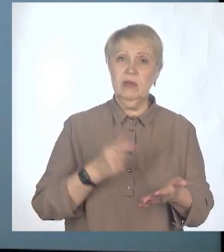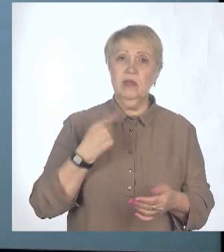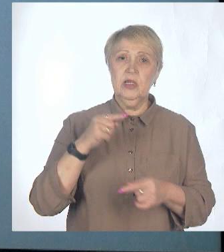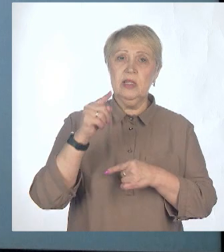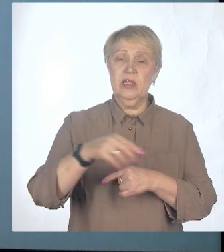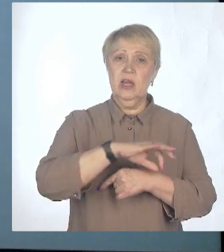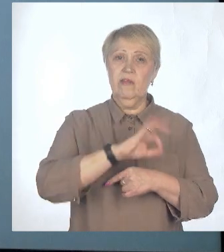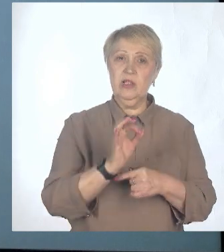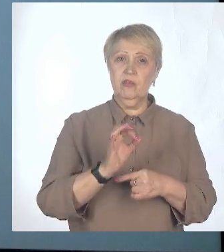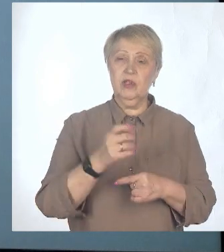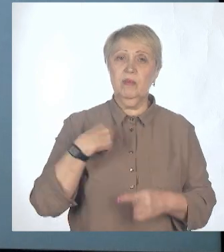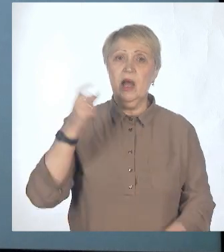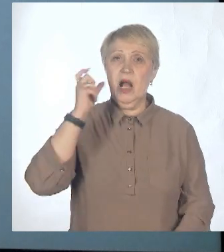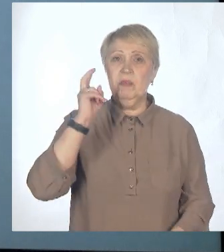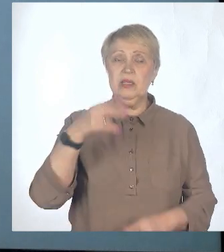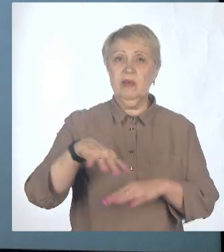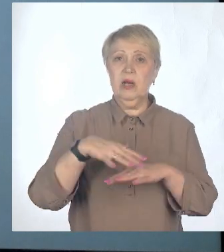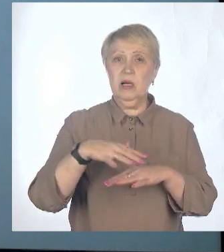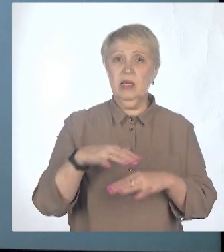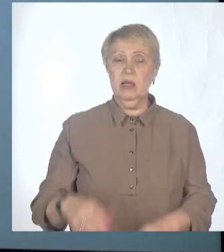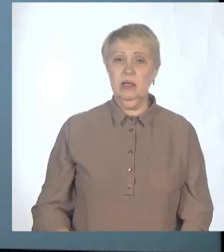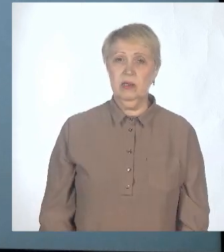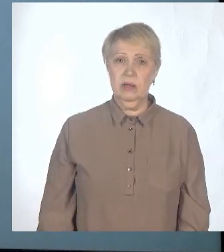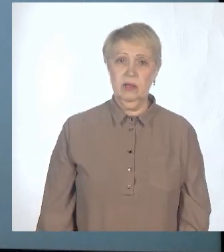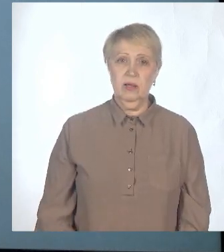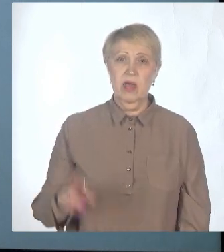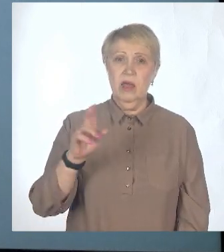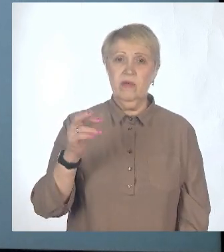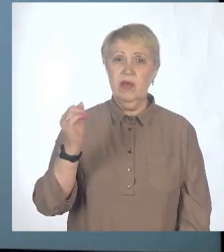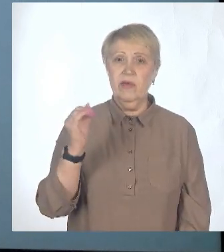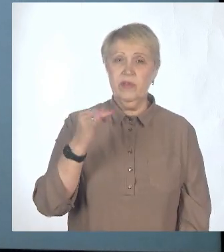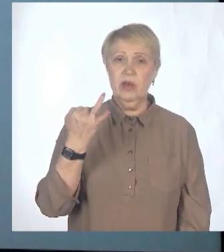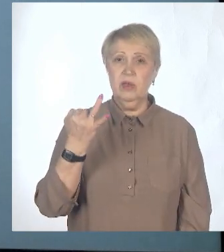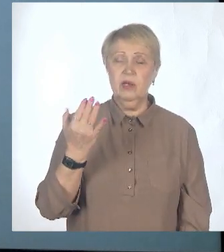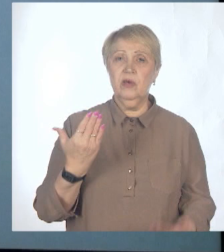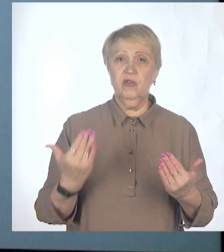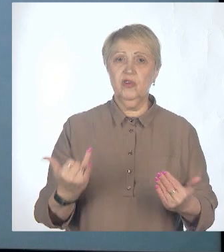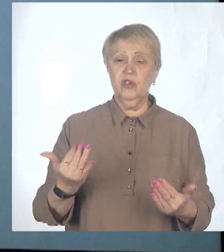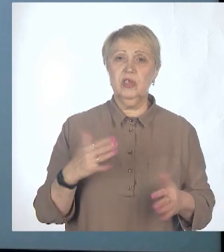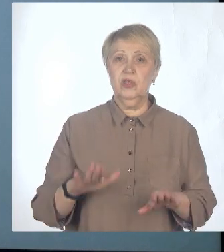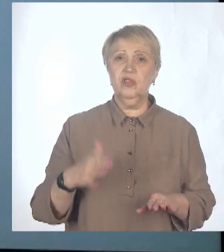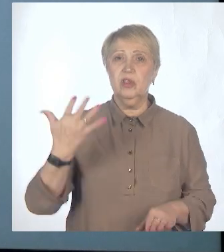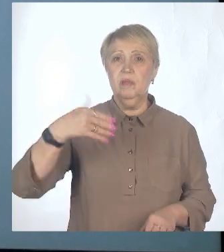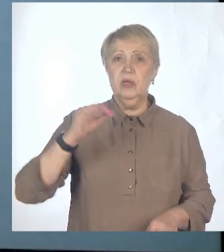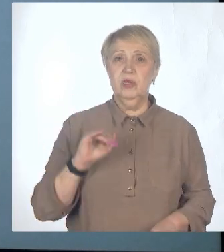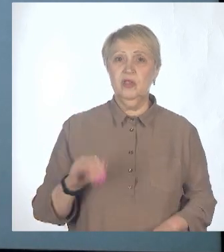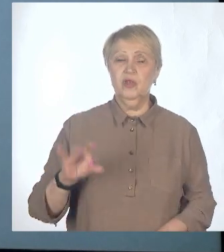и в Хабаровском крае, в частности, в январе-феврале и сейчас держатся на уровне 50 тысяч